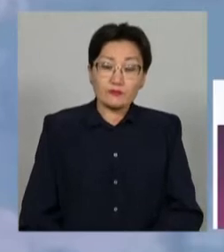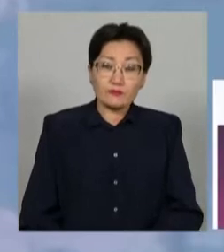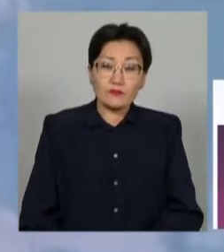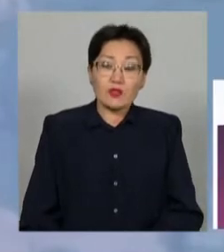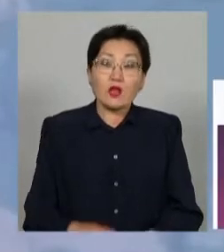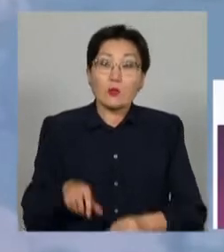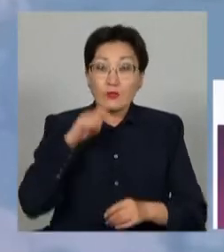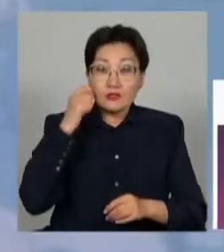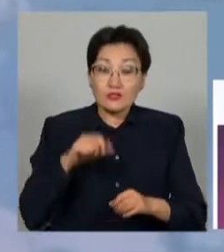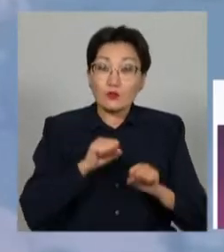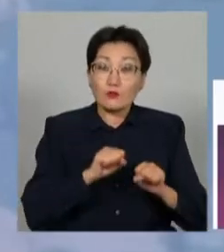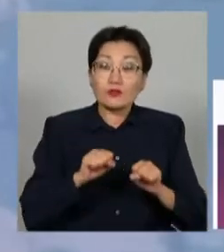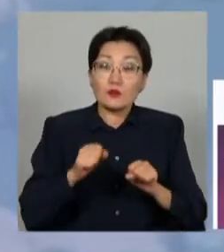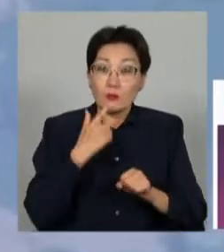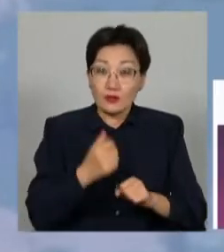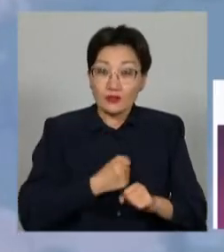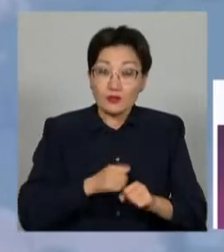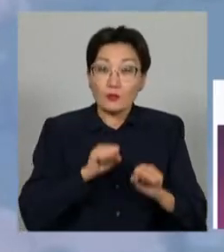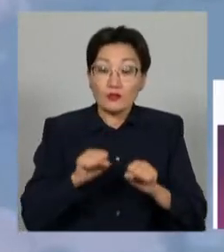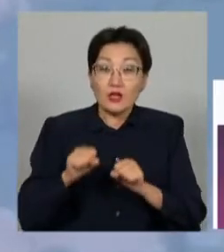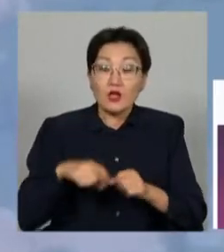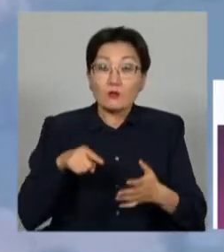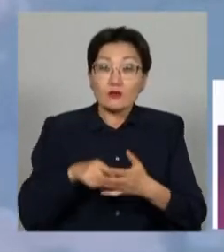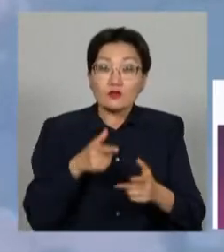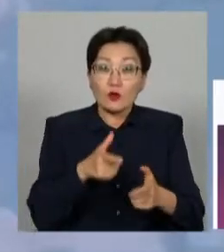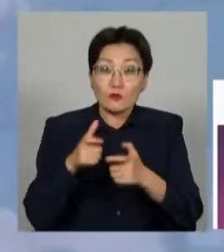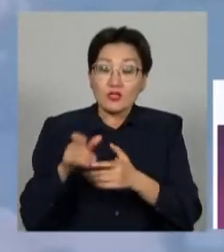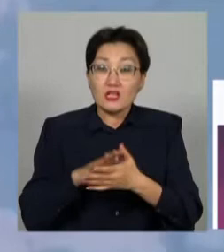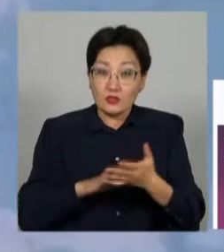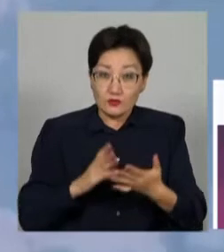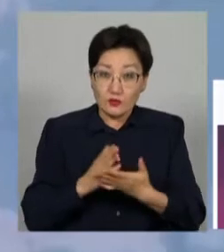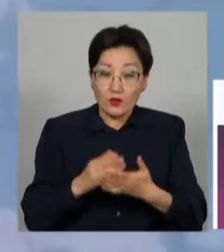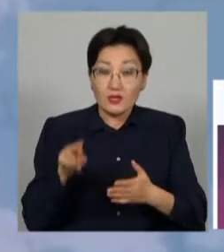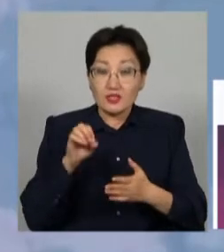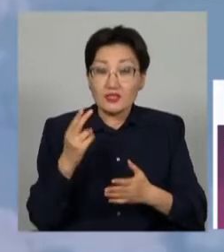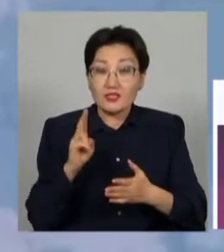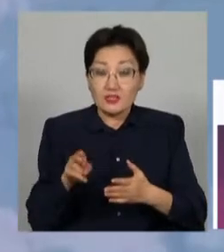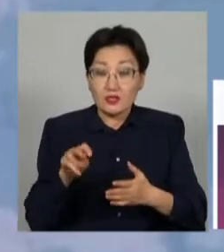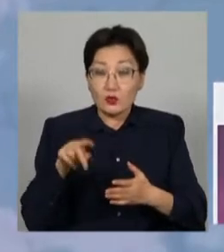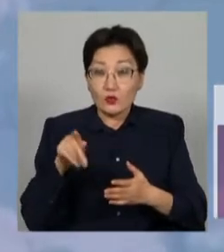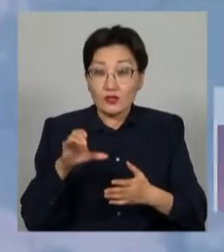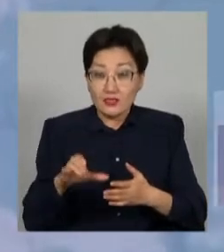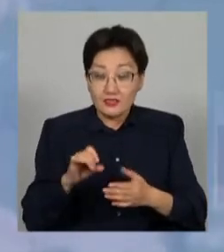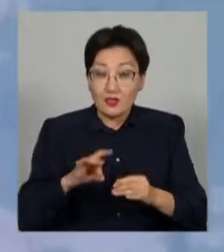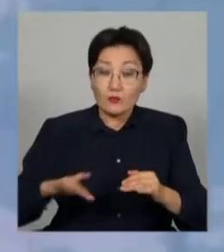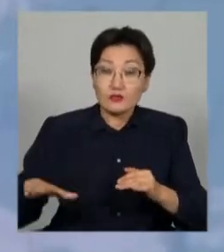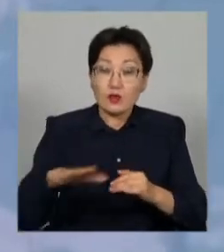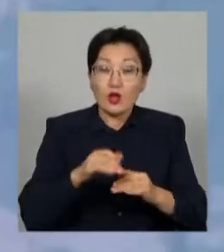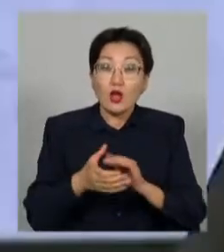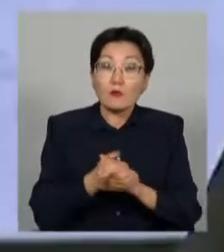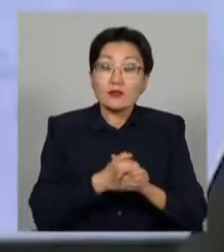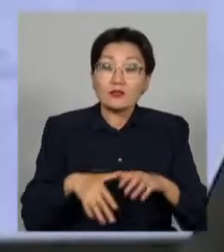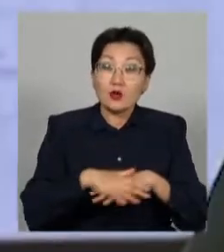Украины. Украинаның қарулы күштері Донбас аумағында қалаларда оқ атуды жалғастыруда. Донецк және Луганск халық республикаларында бейбіт